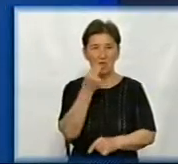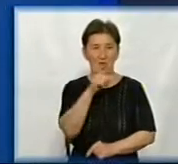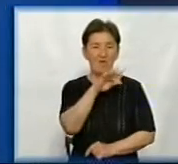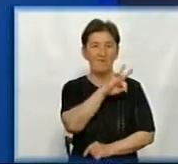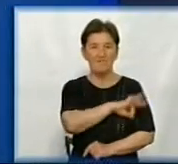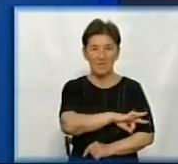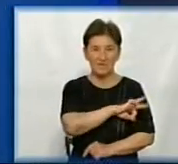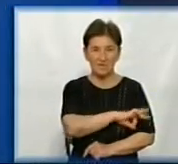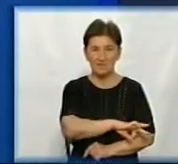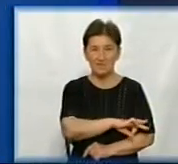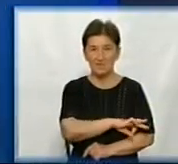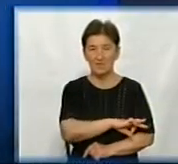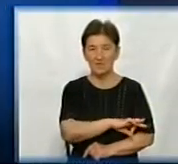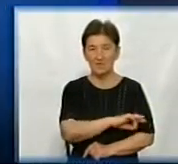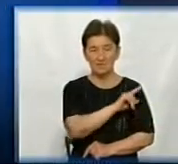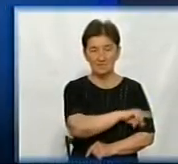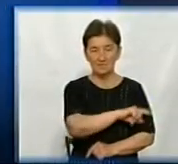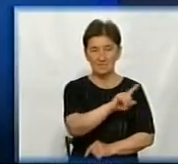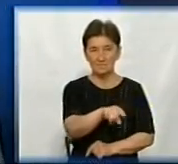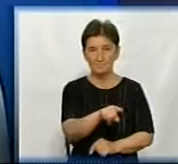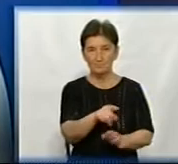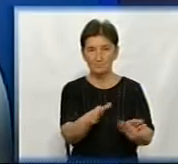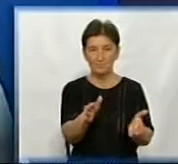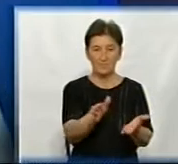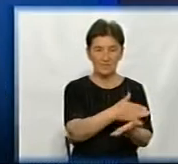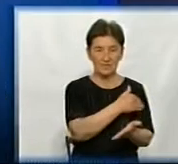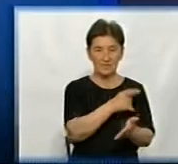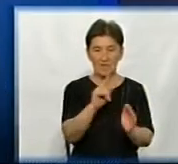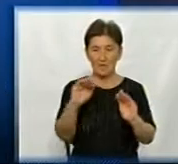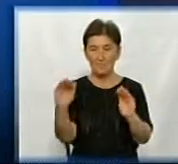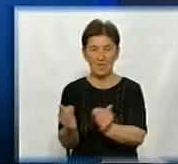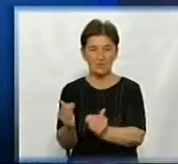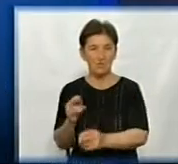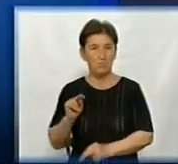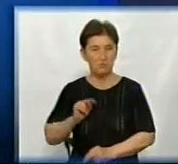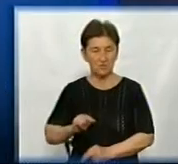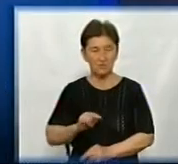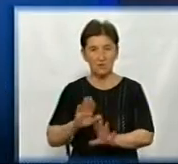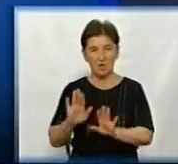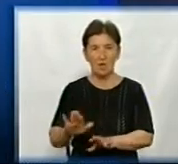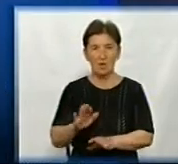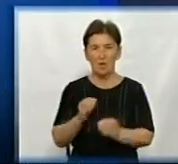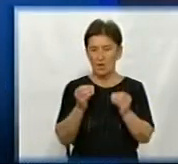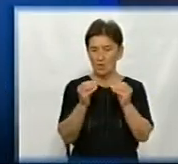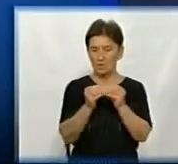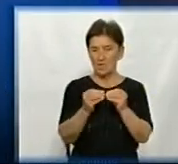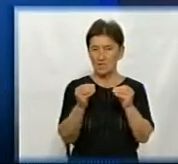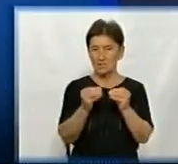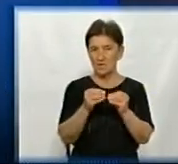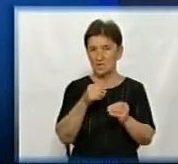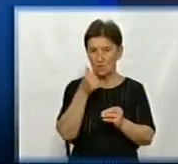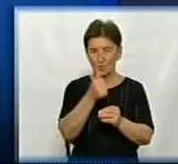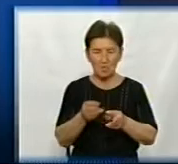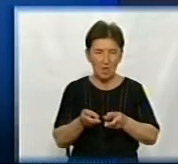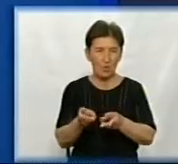дві великі котельні вивели їх з експлуатації, ці менші працювали. А можна таке питання? 10 років функціонували котельні. Ви